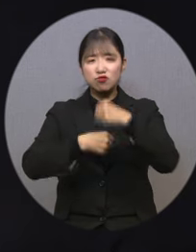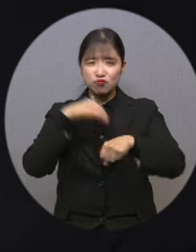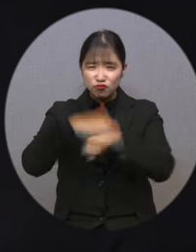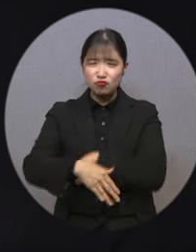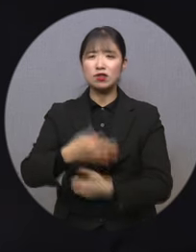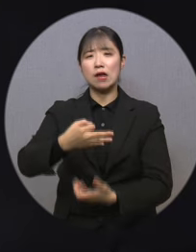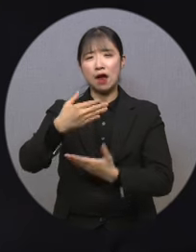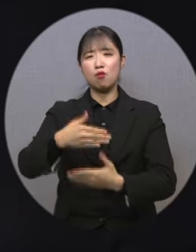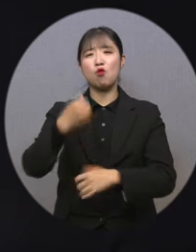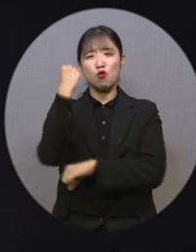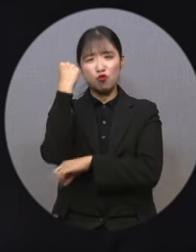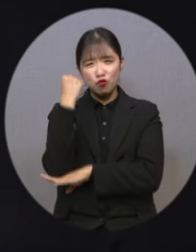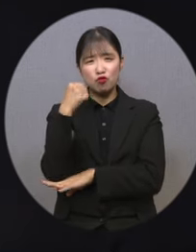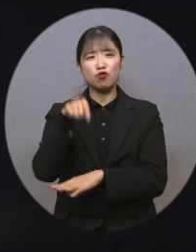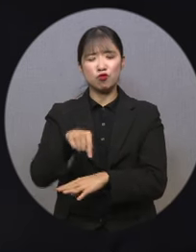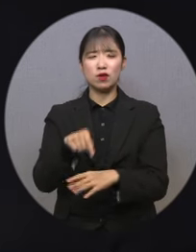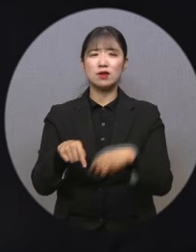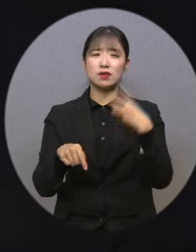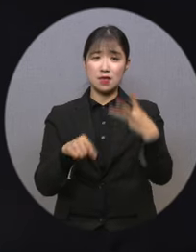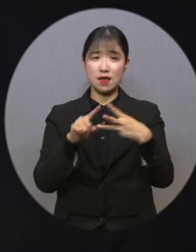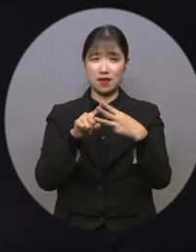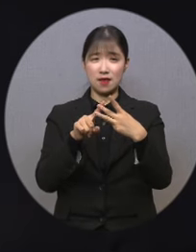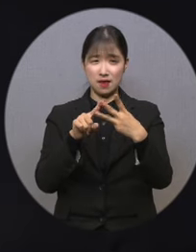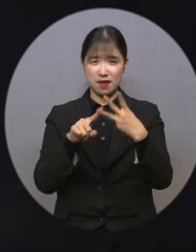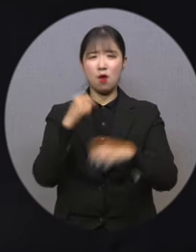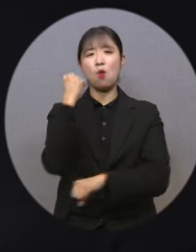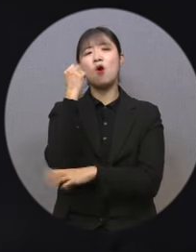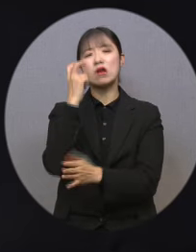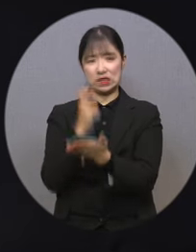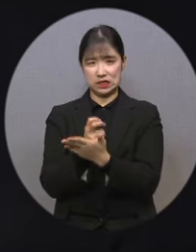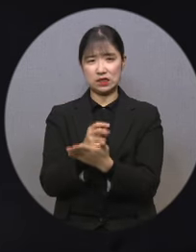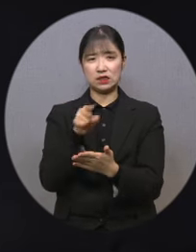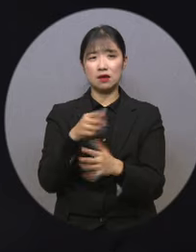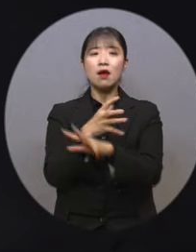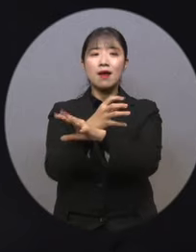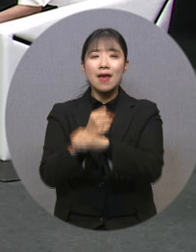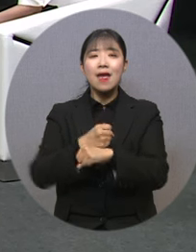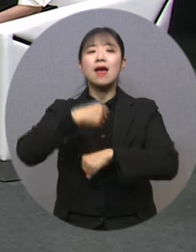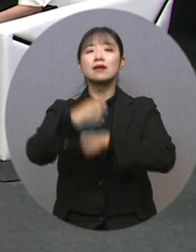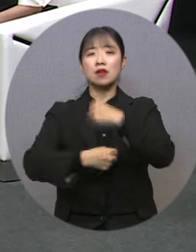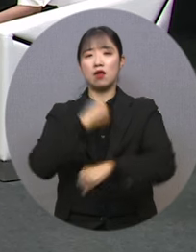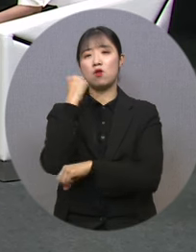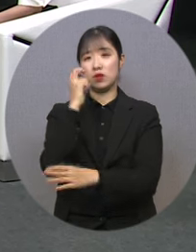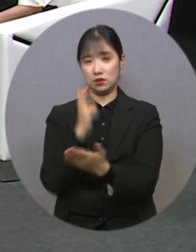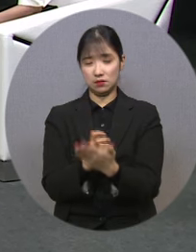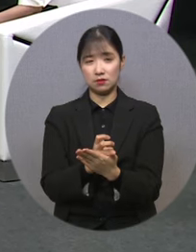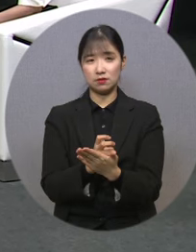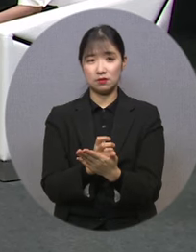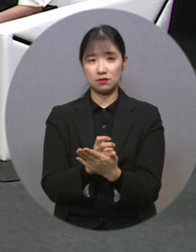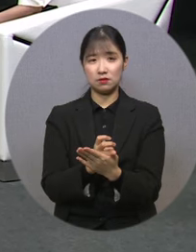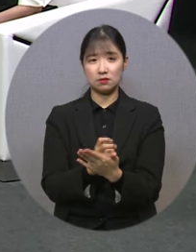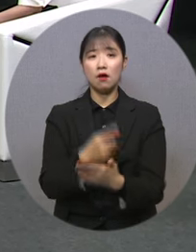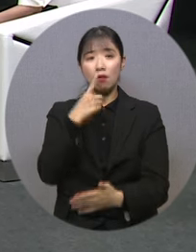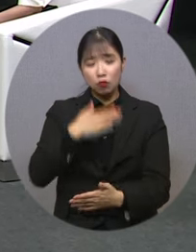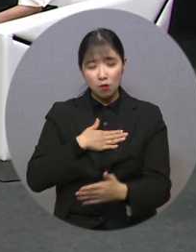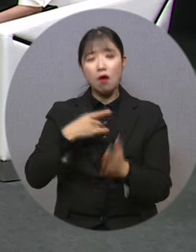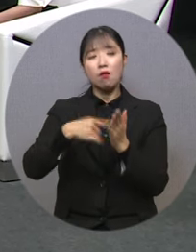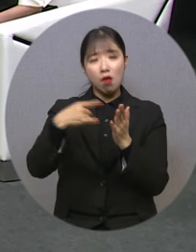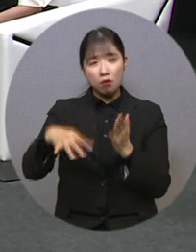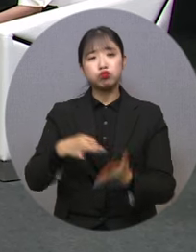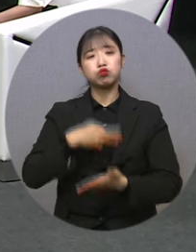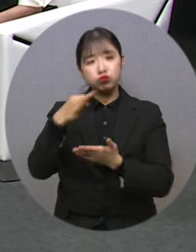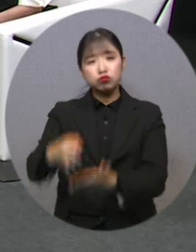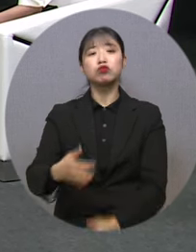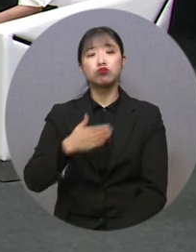자본주의의 3대 원칙이죠. 자본주의 계약 자유의 원칙. 내가 세금 내니까 내